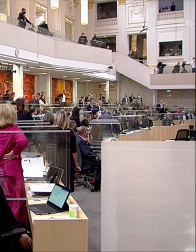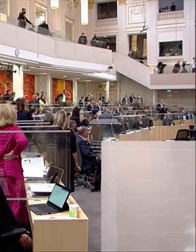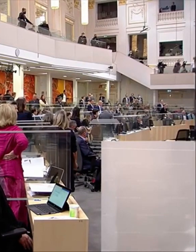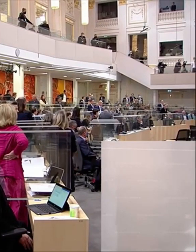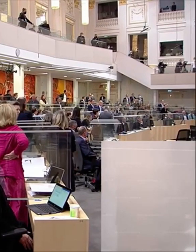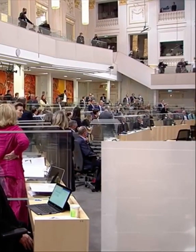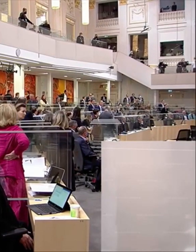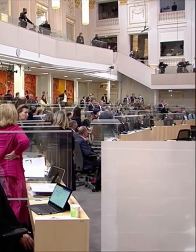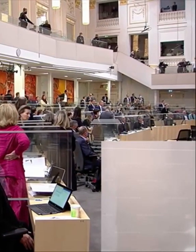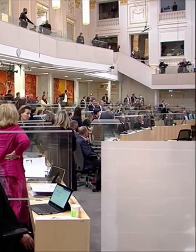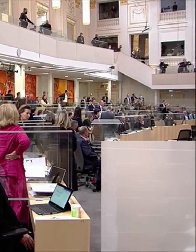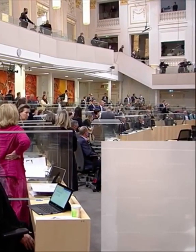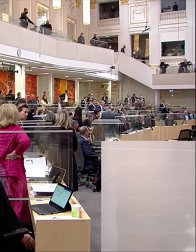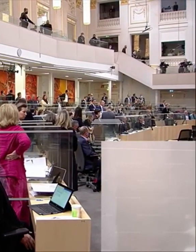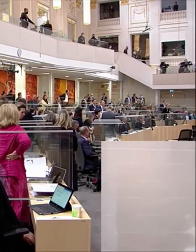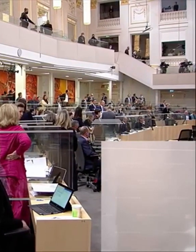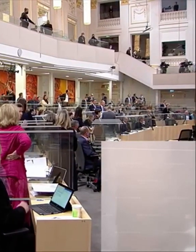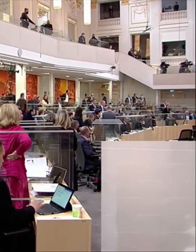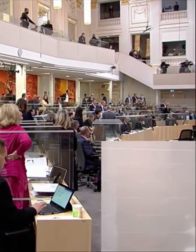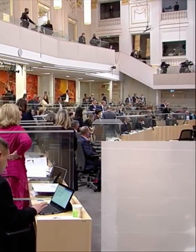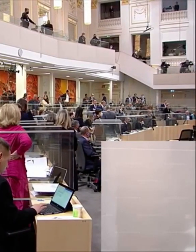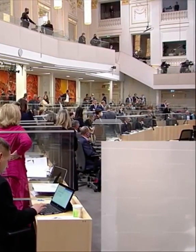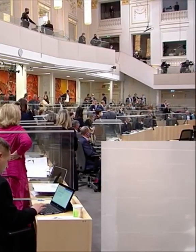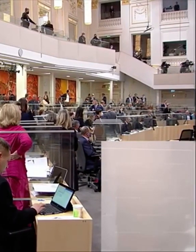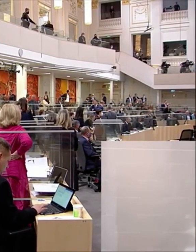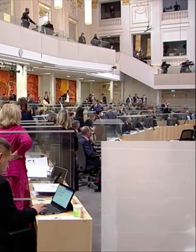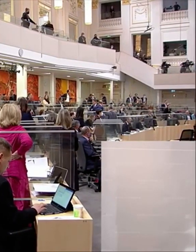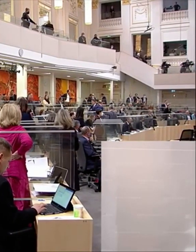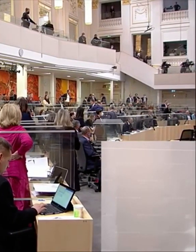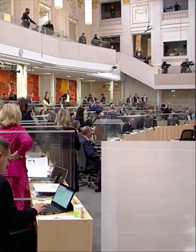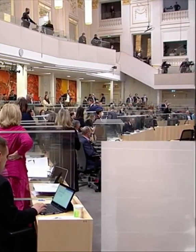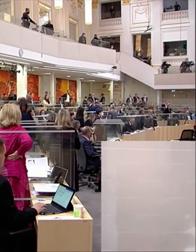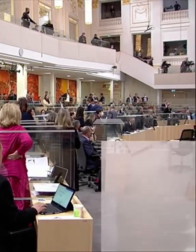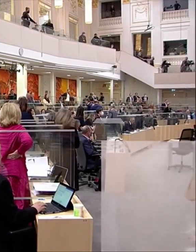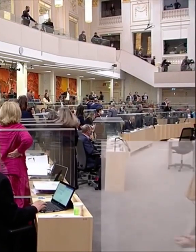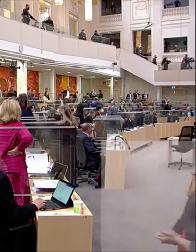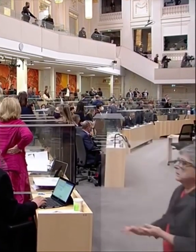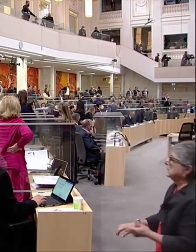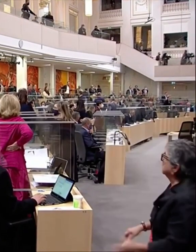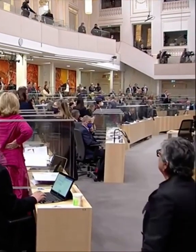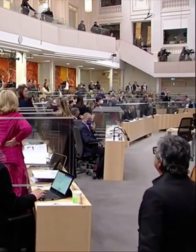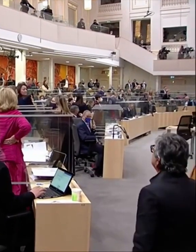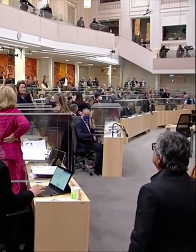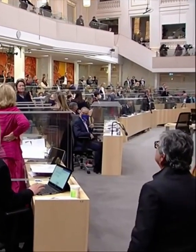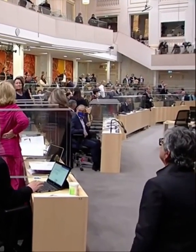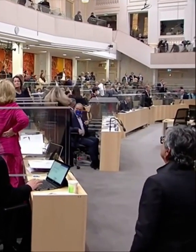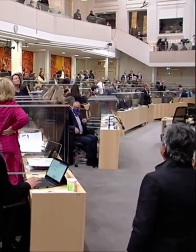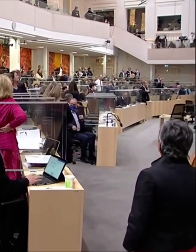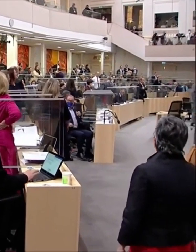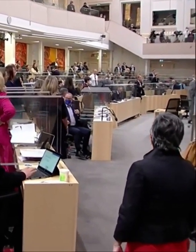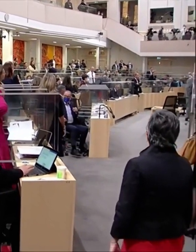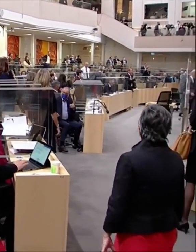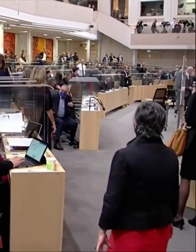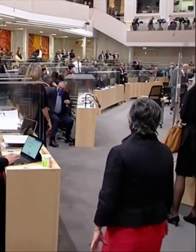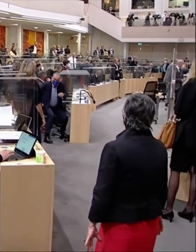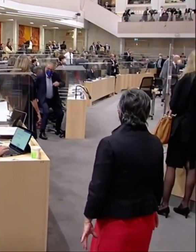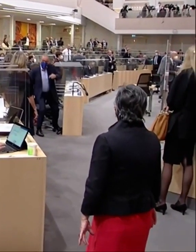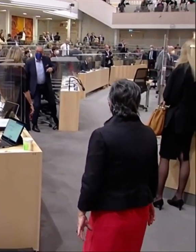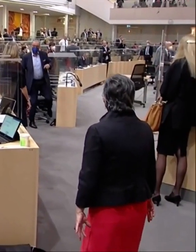einzustellen hat man sagen als präsidentin doris bures zweiter nationalratspräsident versucht die medien die arbeit im saal